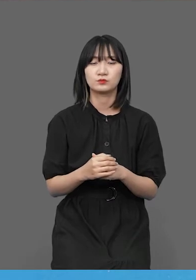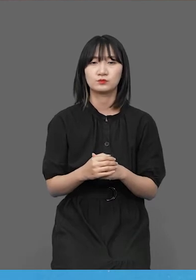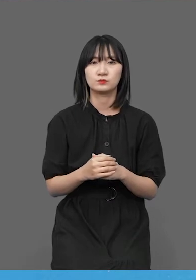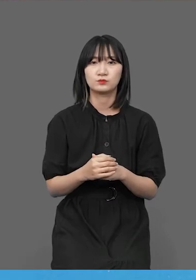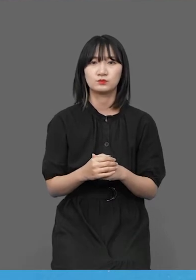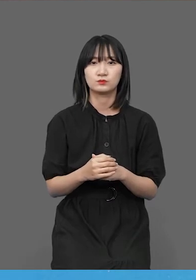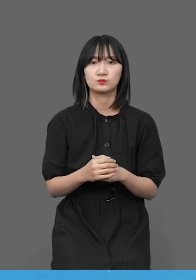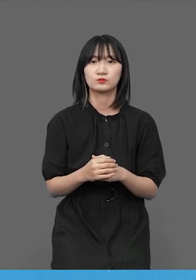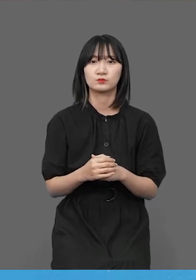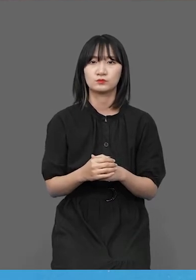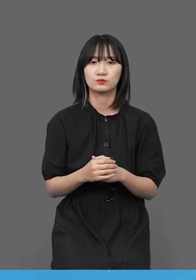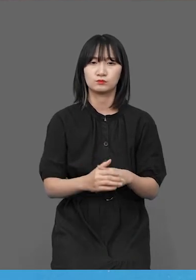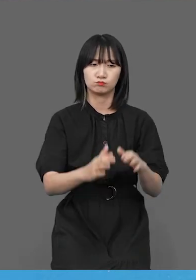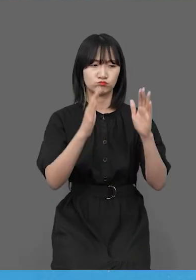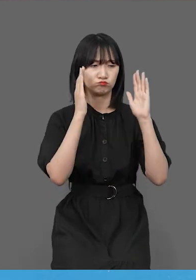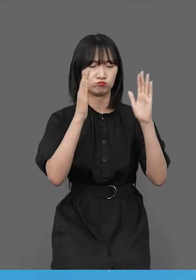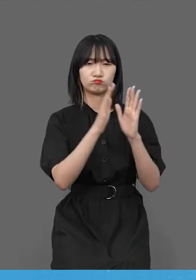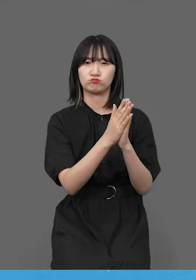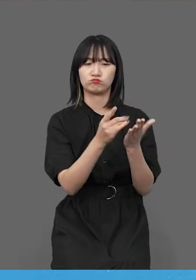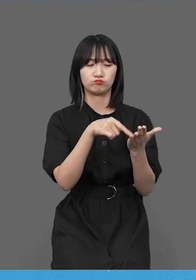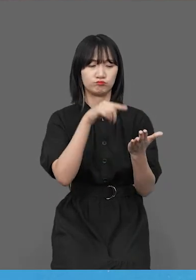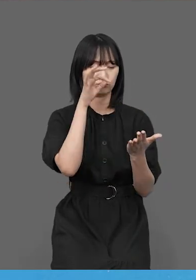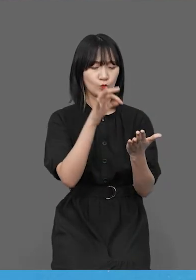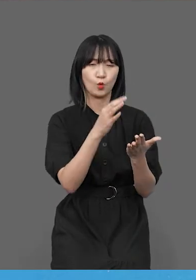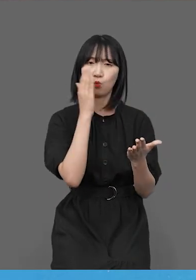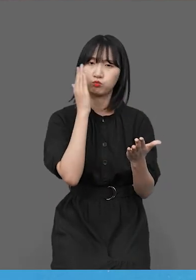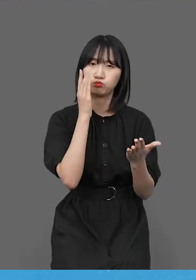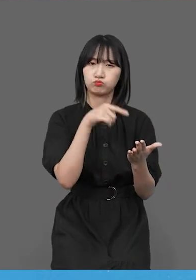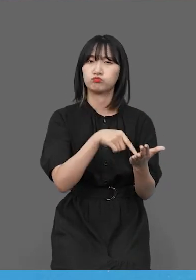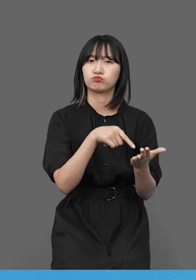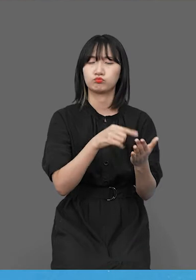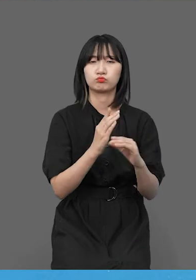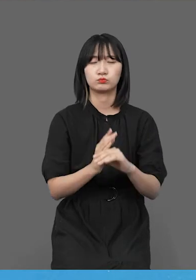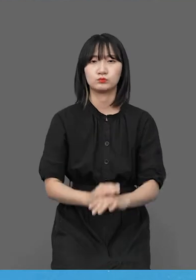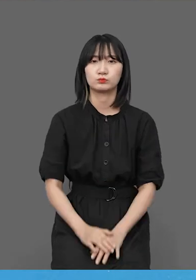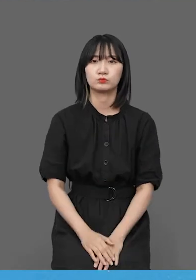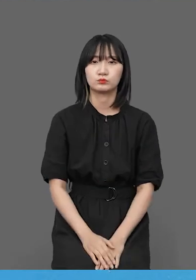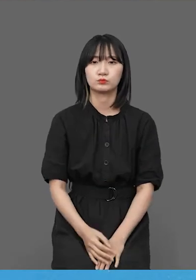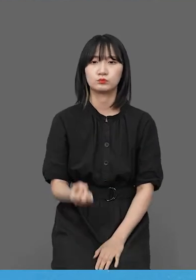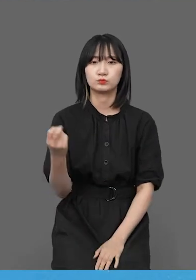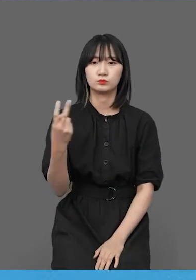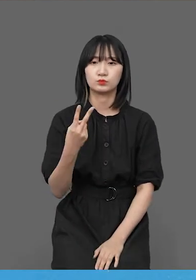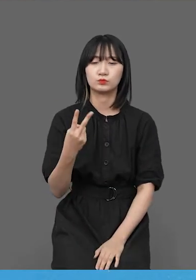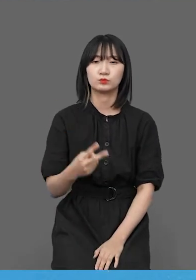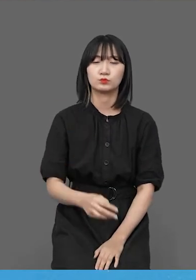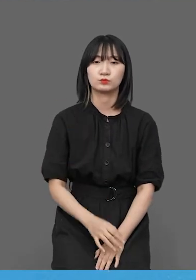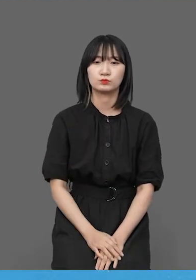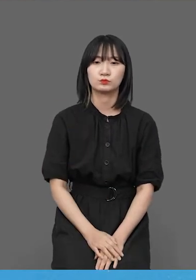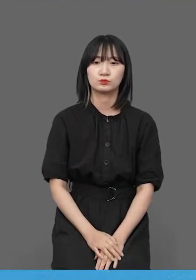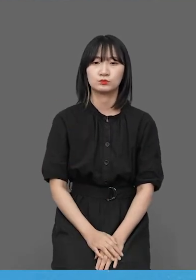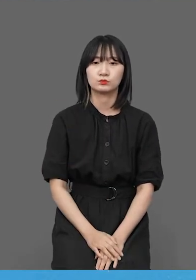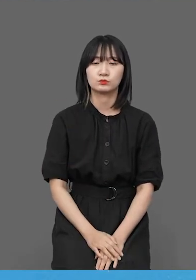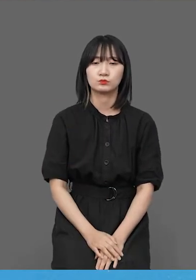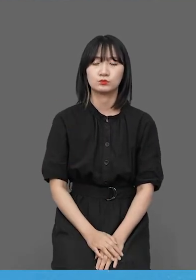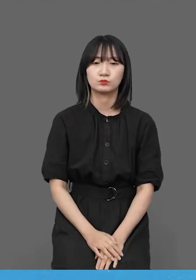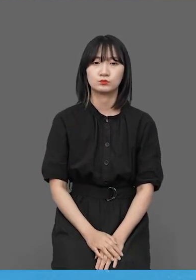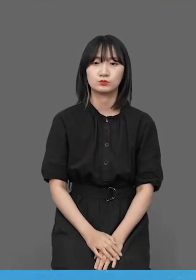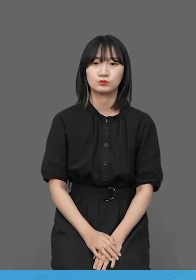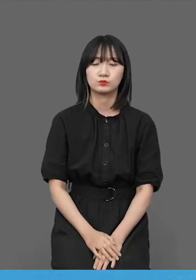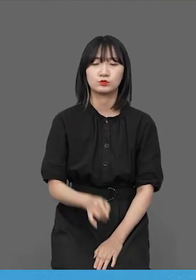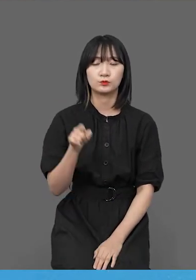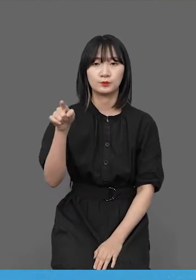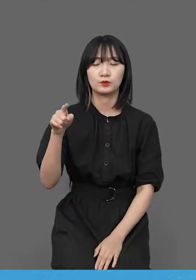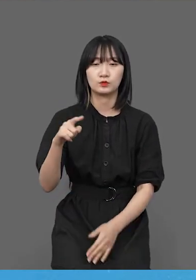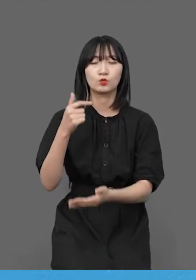인상을 받으면서 저걸로 공부를 하고 있는 겁니다. 그 옆에는 이제 좀 자세하게 다른 논문에서